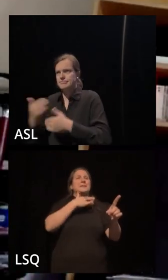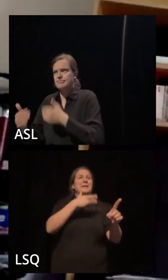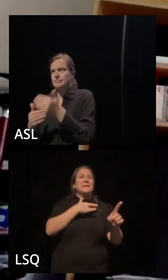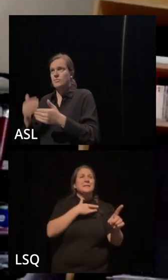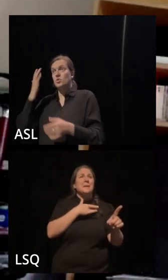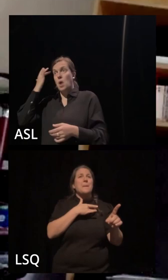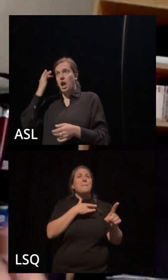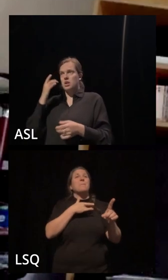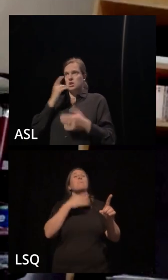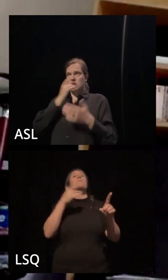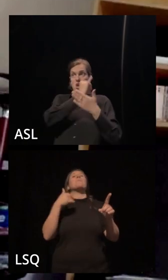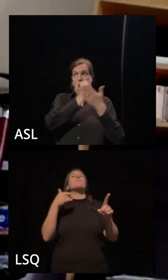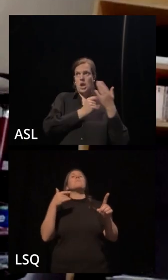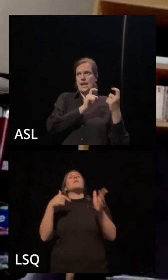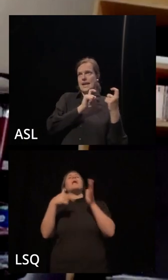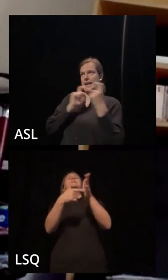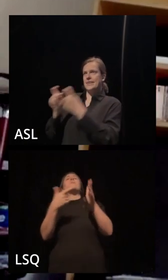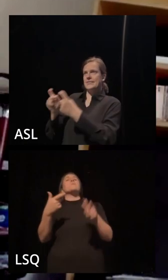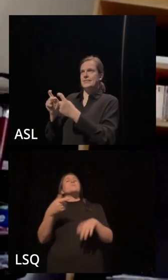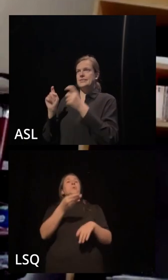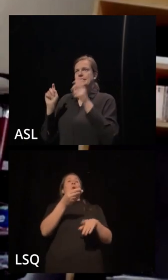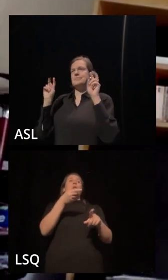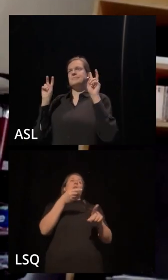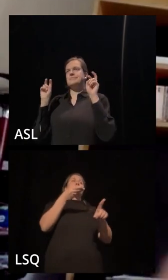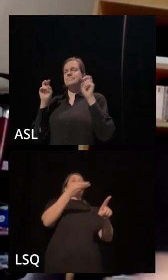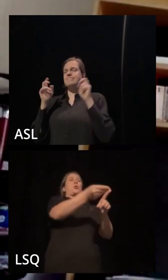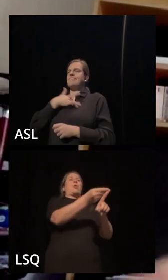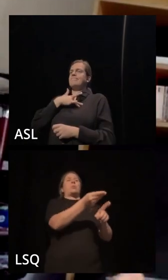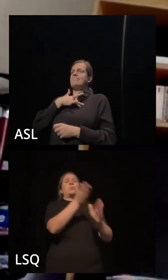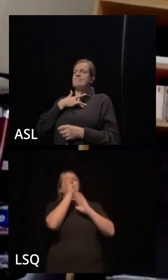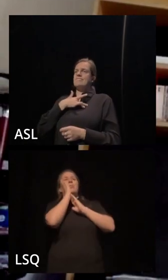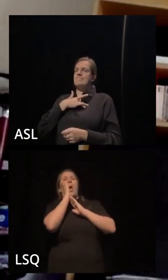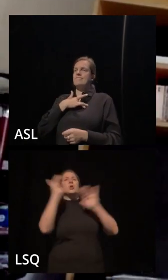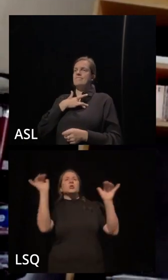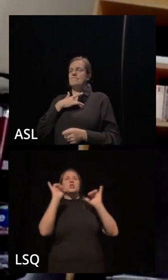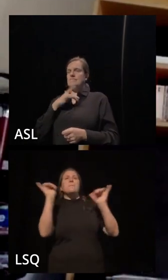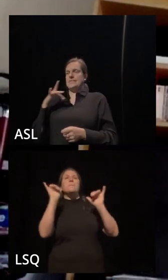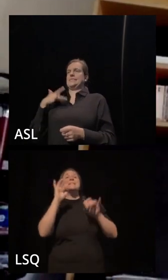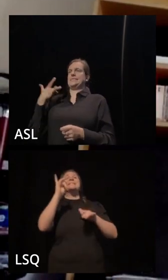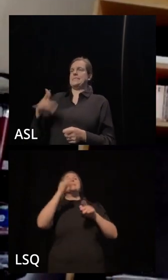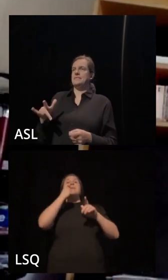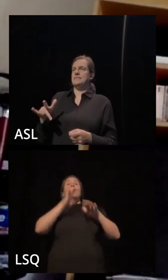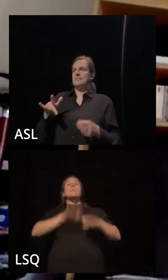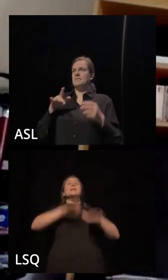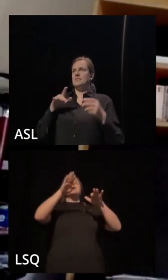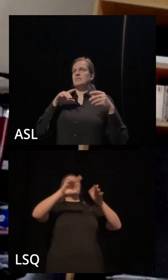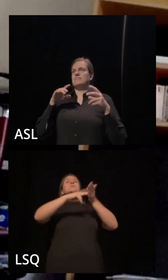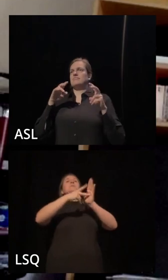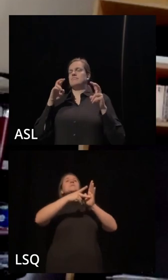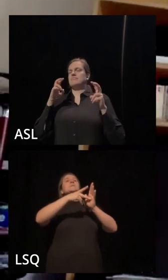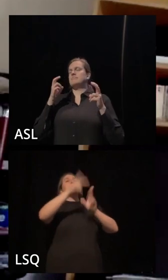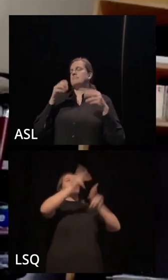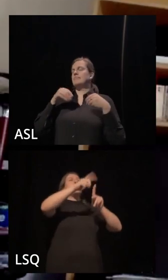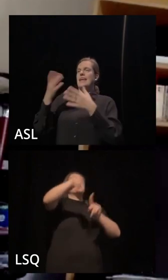gymnase d'évacuation, a assisté à une conférence, a fait un atelier de signalétique de vulnérabilité,